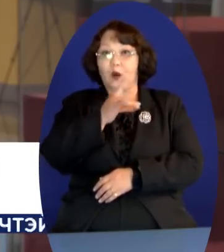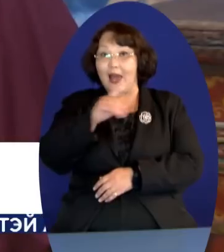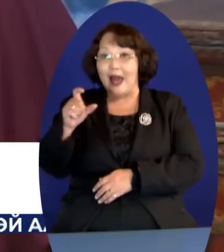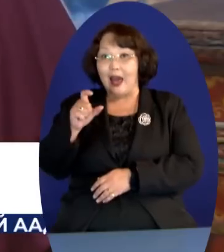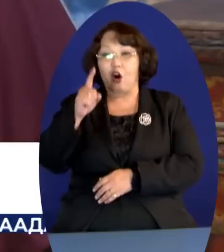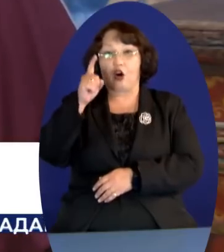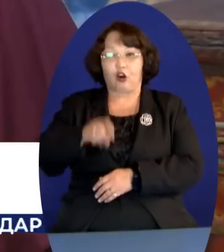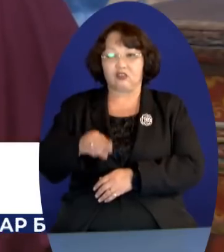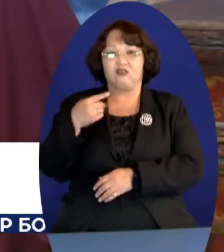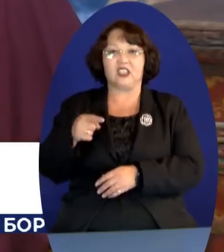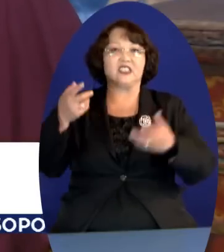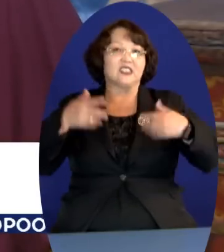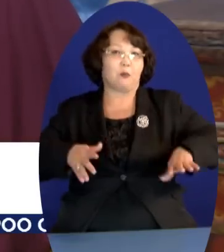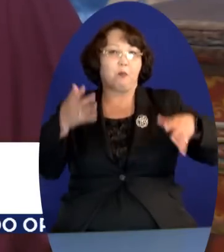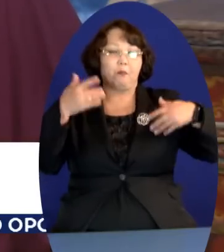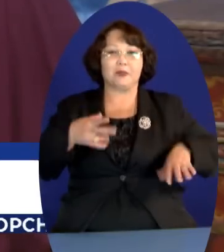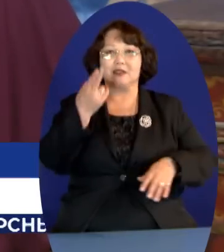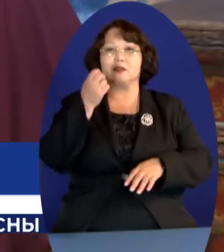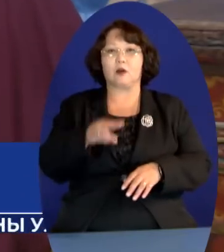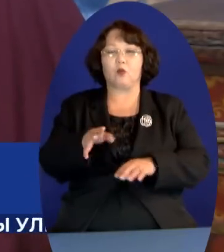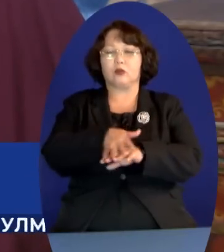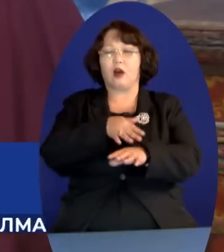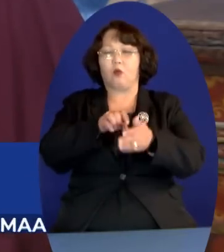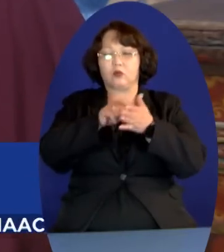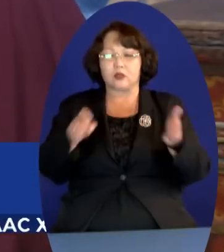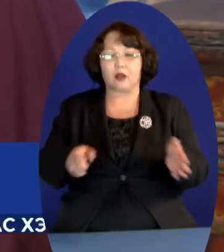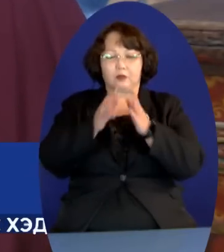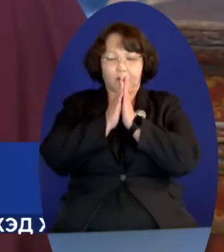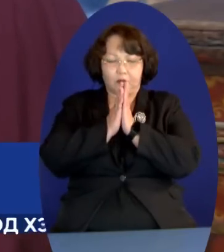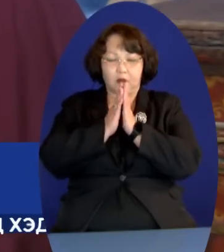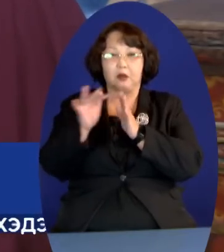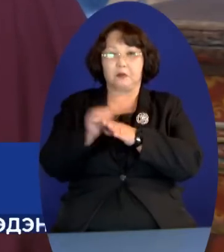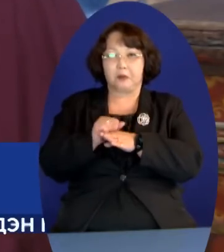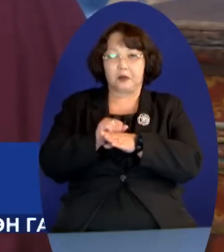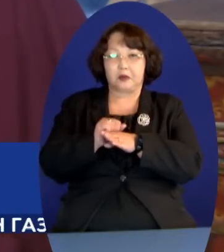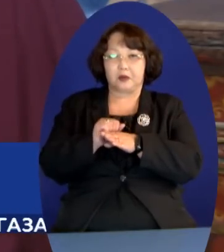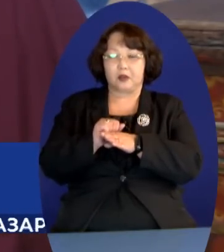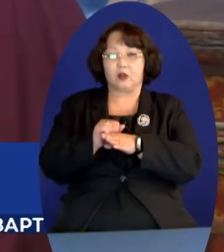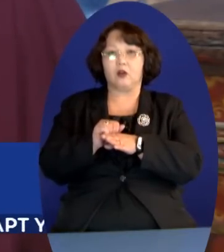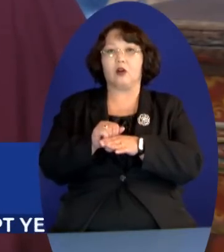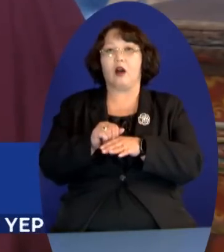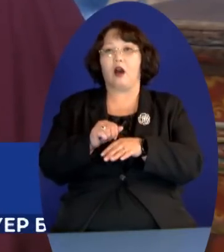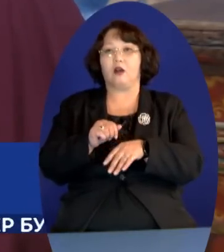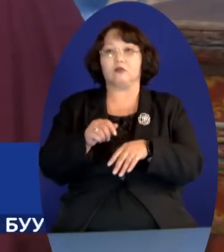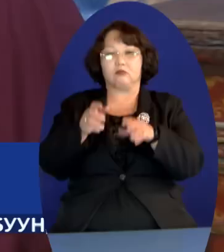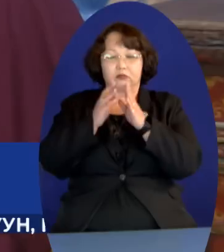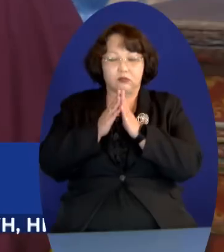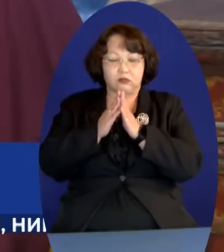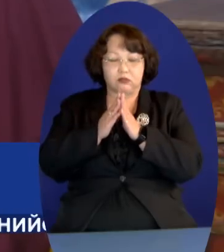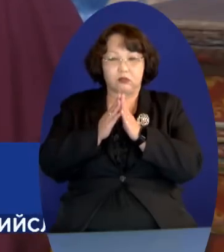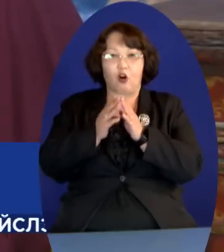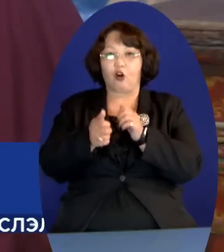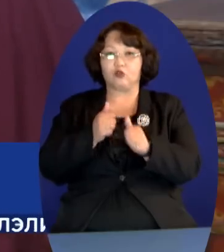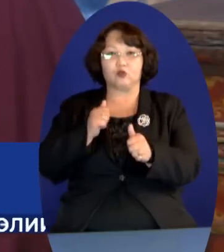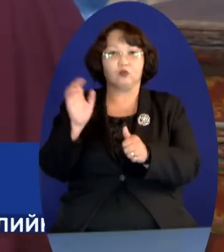ирсэн. Маш урт хугацааны бэлтгэл, бясалгал бүтээл. Тэгээд одоо өмнөөс дамжаагүй, өдөс дамжлах нь хоцроогүй байх хэвээр